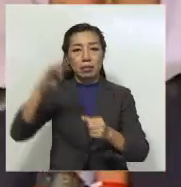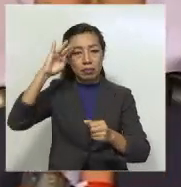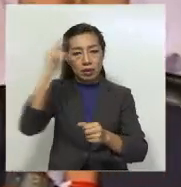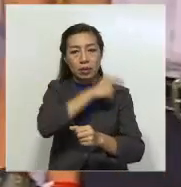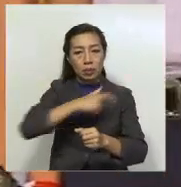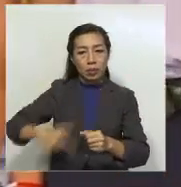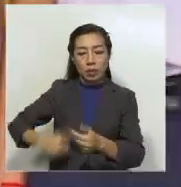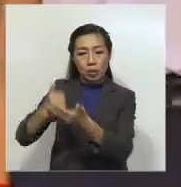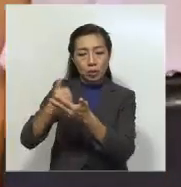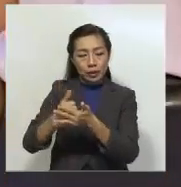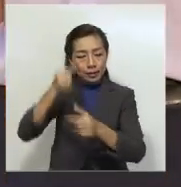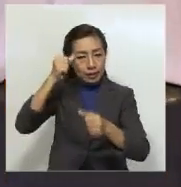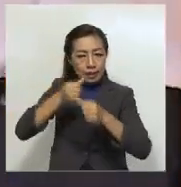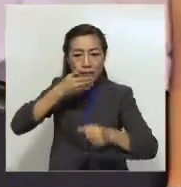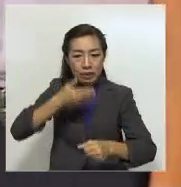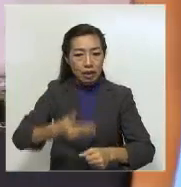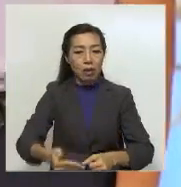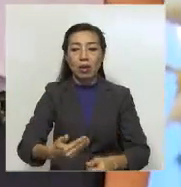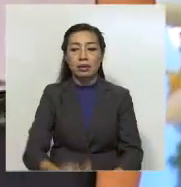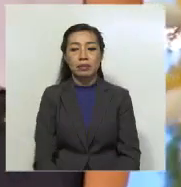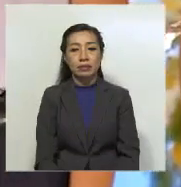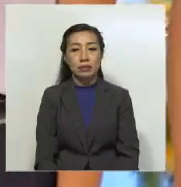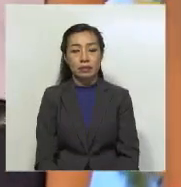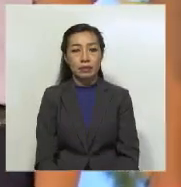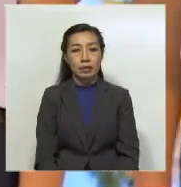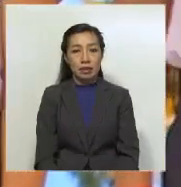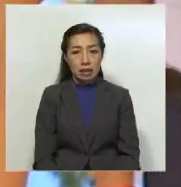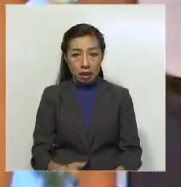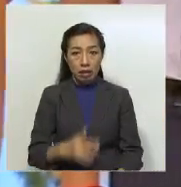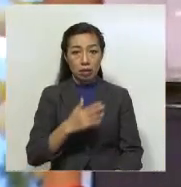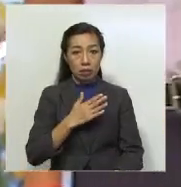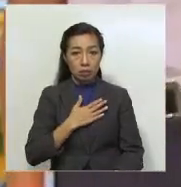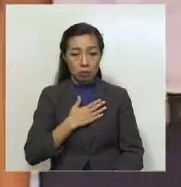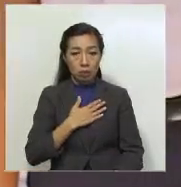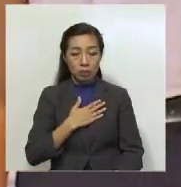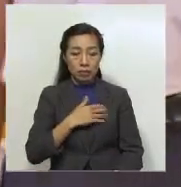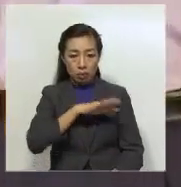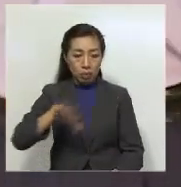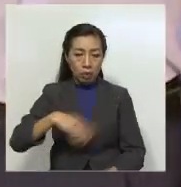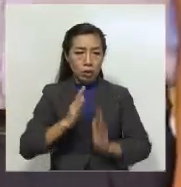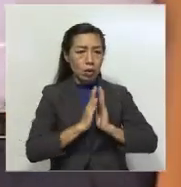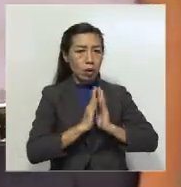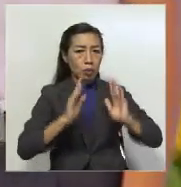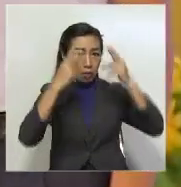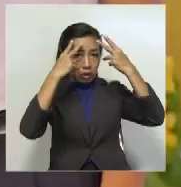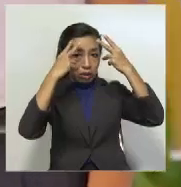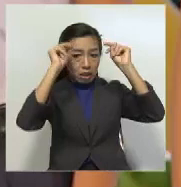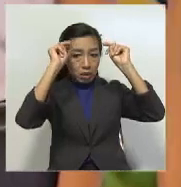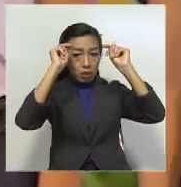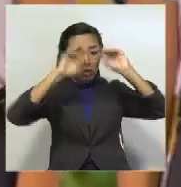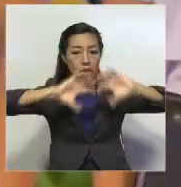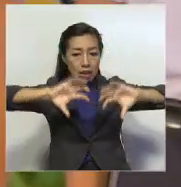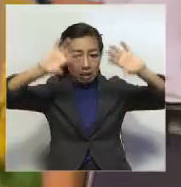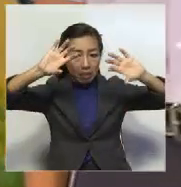ครั้งนี้ไปตลอดชีวิตนอกจากนั้นพวกผมกลับขอบพระคุณท่านนายกรัฐมนตรีรัฐบ